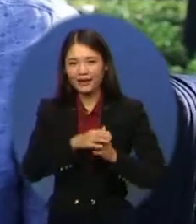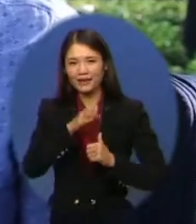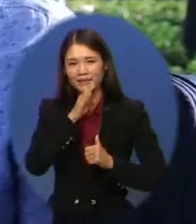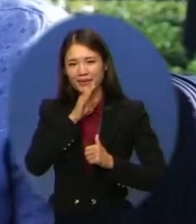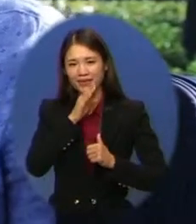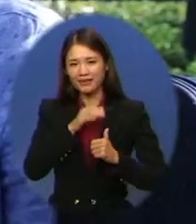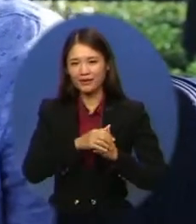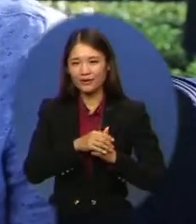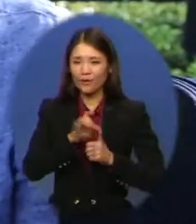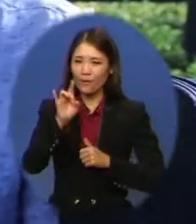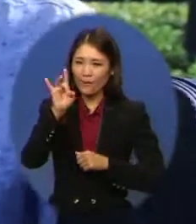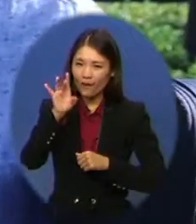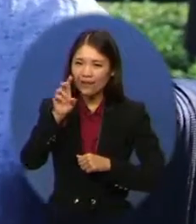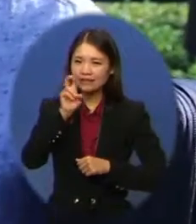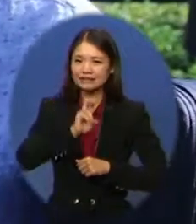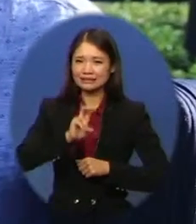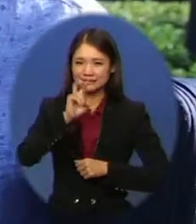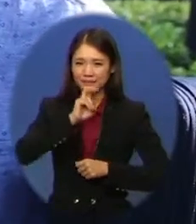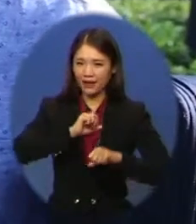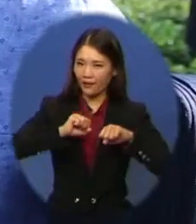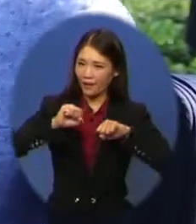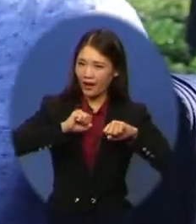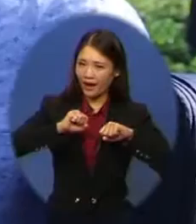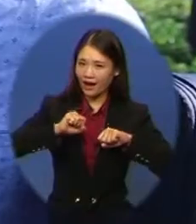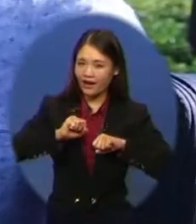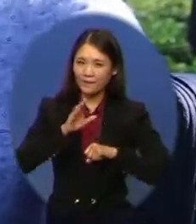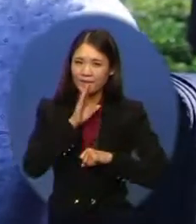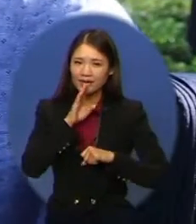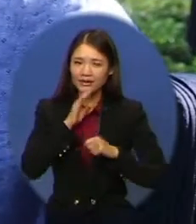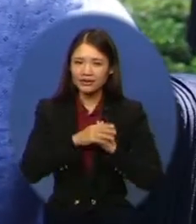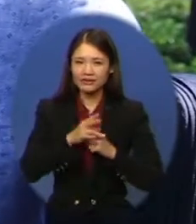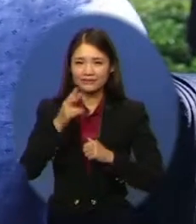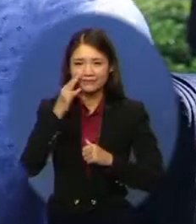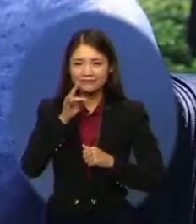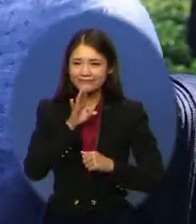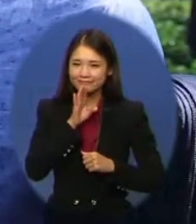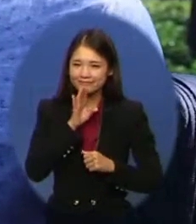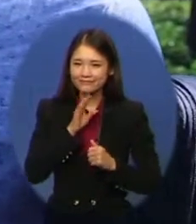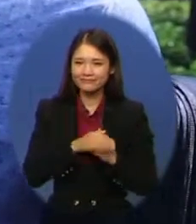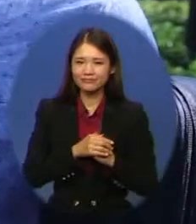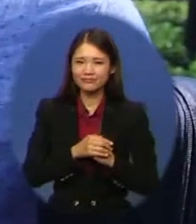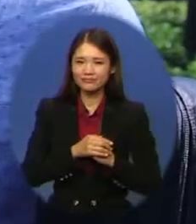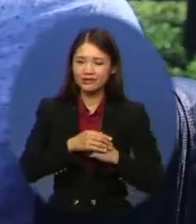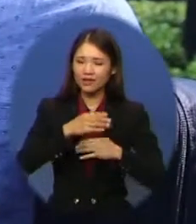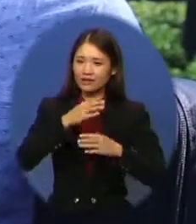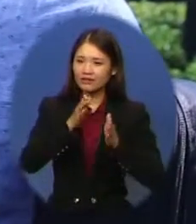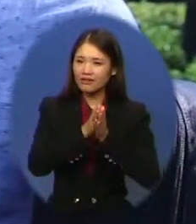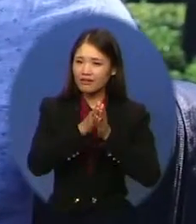원래 음악 활동 하시던 분이세요? 네, 맞습니다. 언제부터 하셨어요?